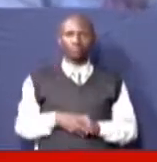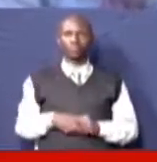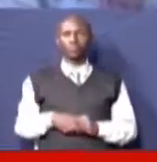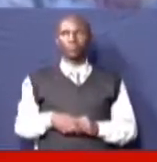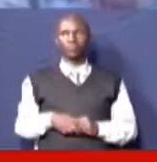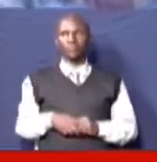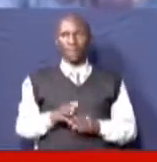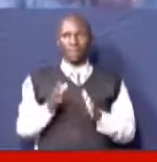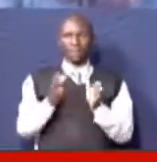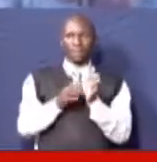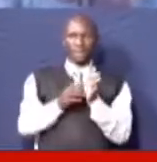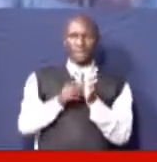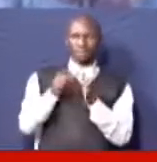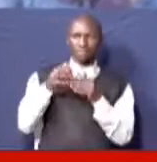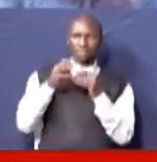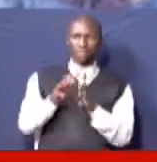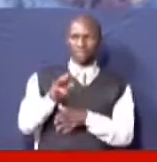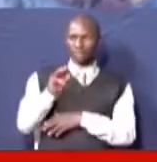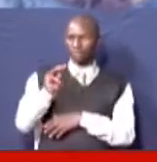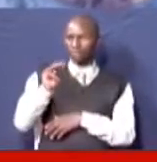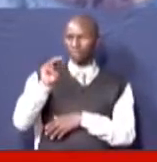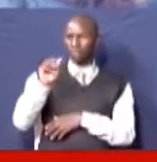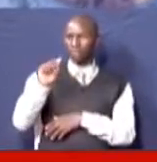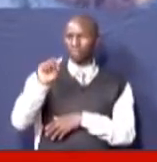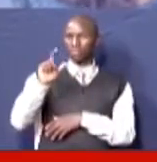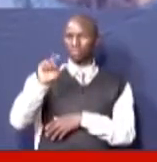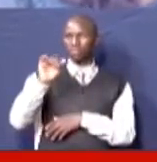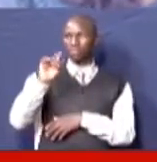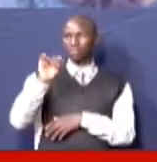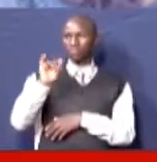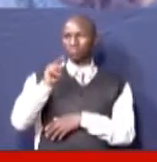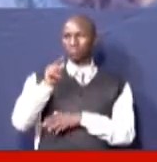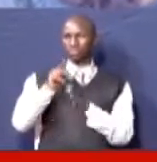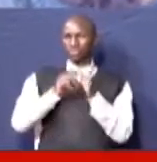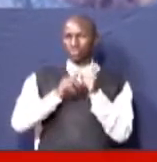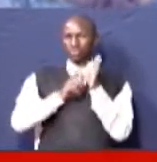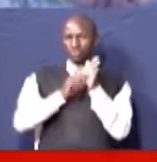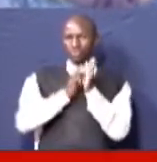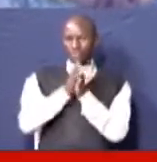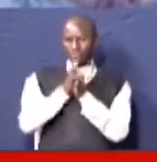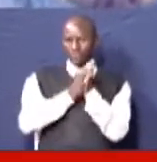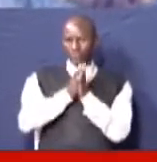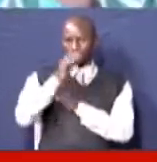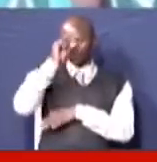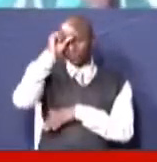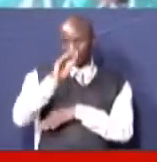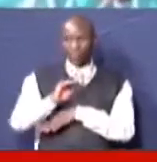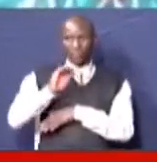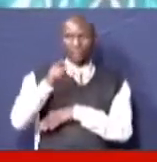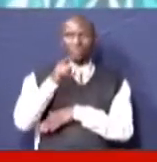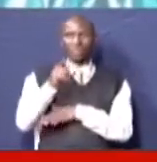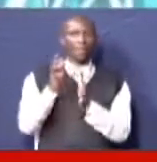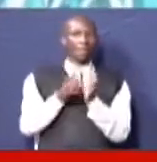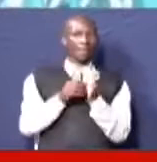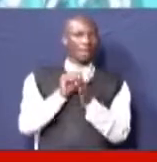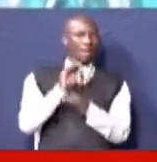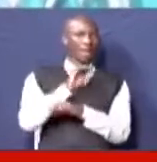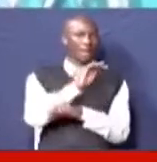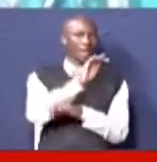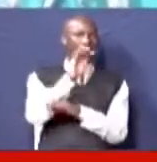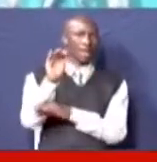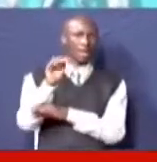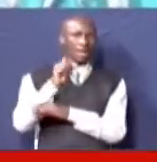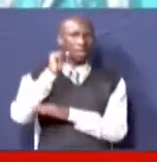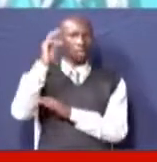Akaunti ni ya Masaku, Engineer Francis Wambua Maliti, na ula wananitia kumelelia mataki vila chao governor kaunti ni ino ni wa makulia Ateti.